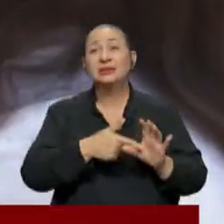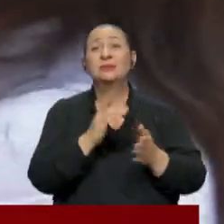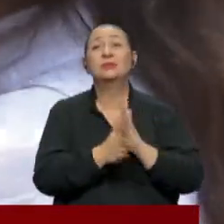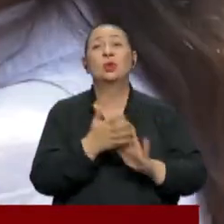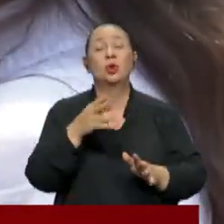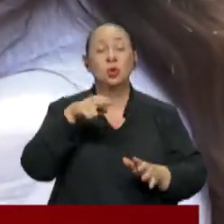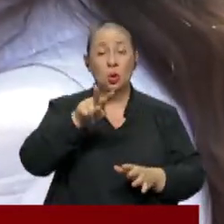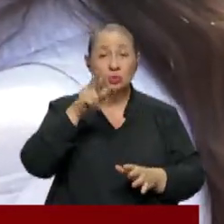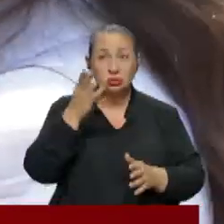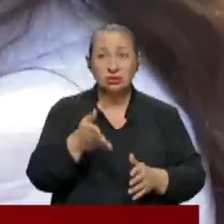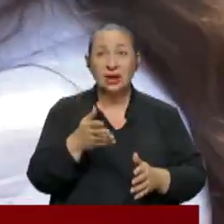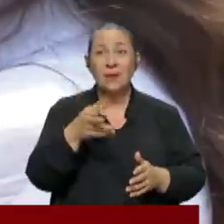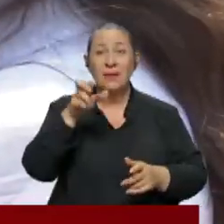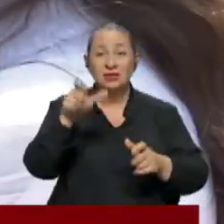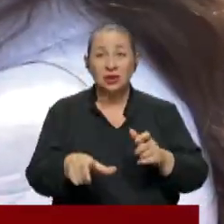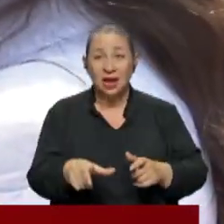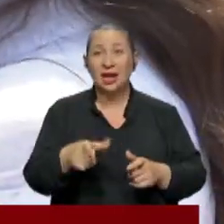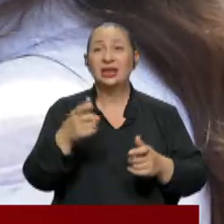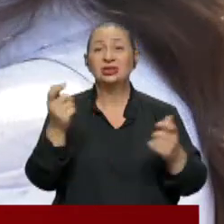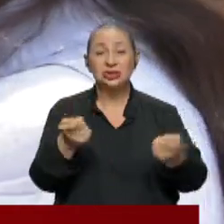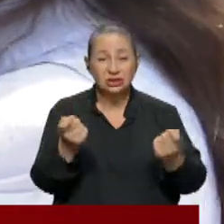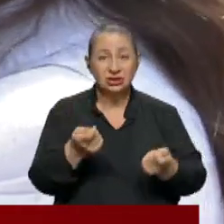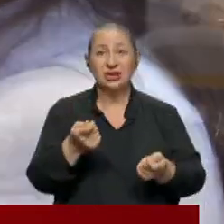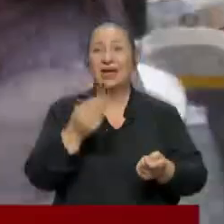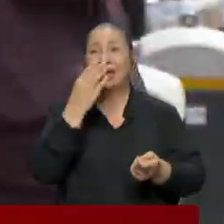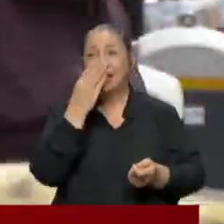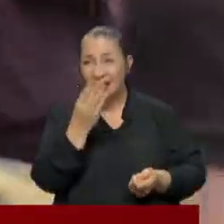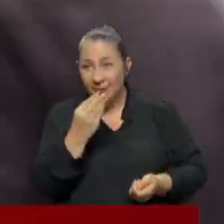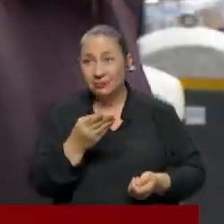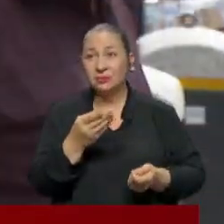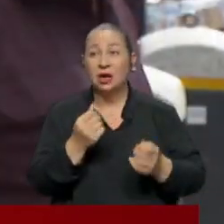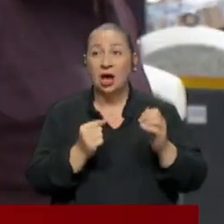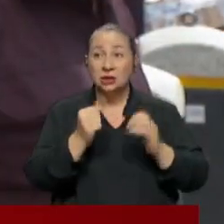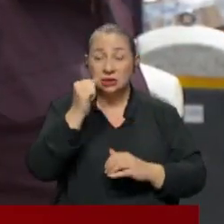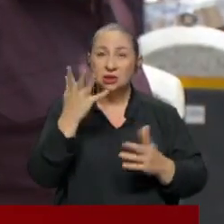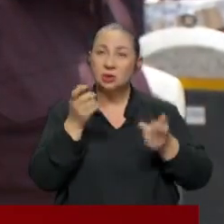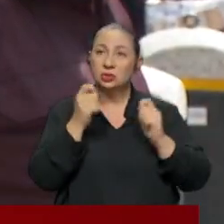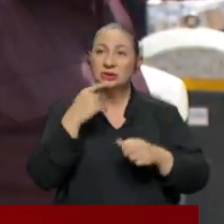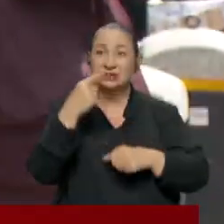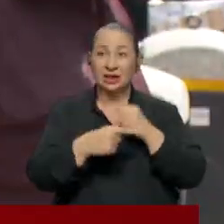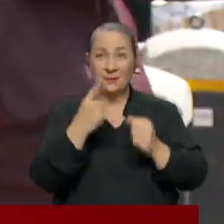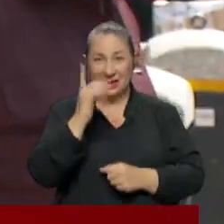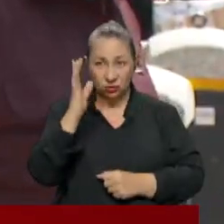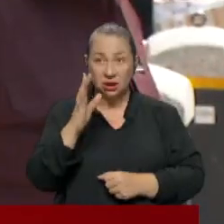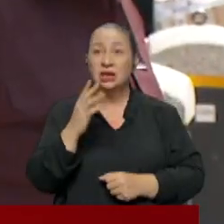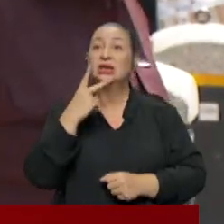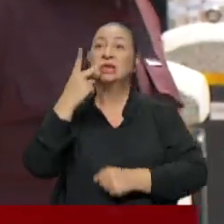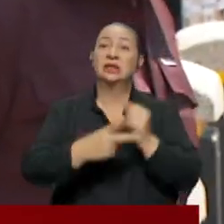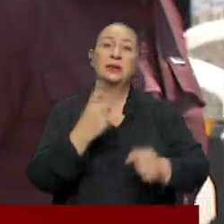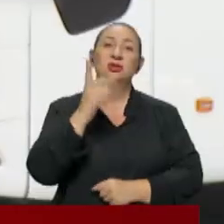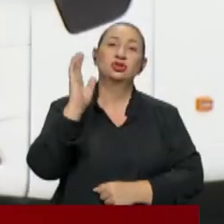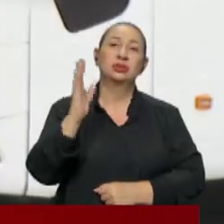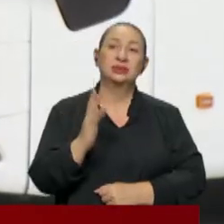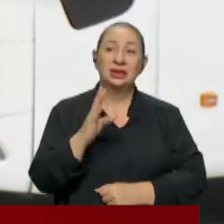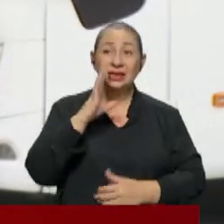ki. Yolculukta personeldi ve çalışandı, ikramıydı. Artarsa daha da zor. Yani senede bir gidebiliyorsak artık 2 yılda bir